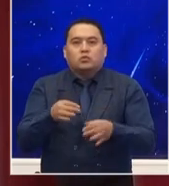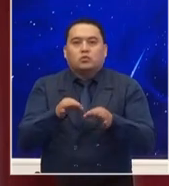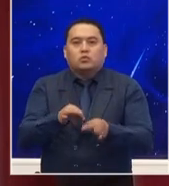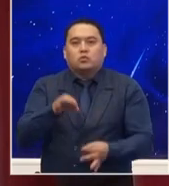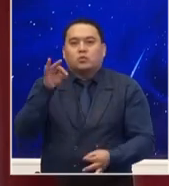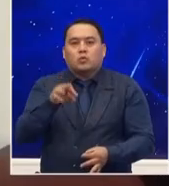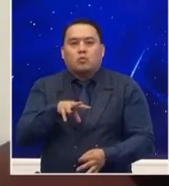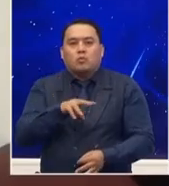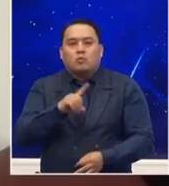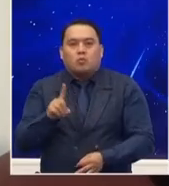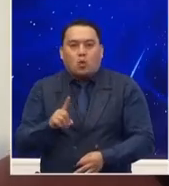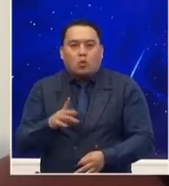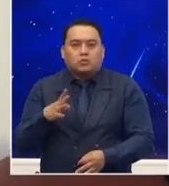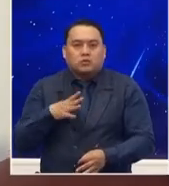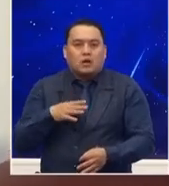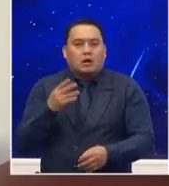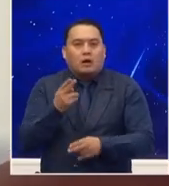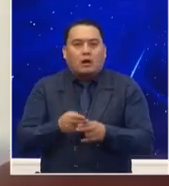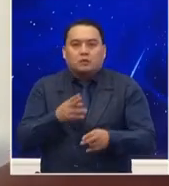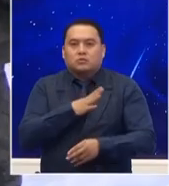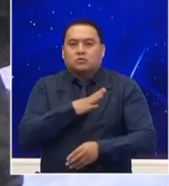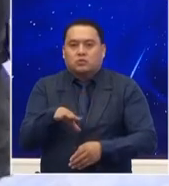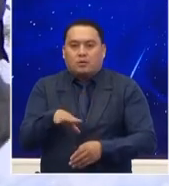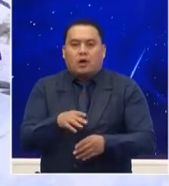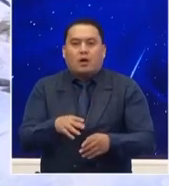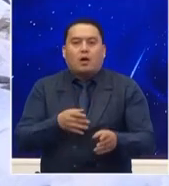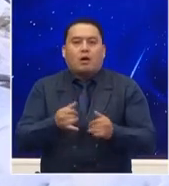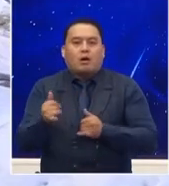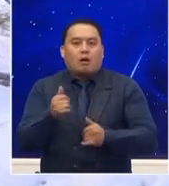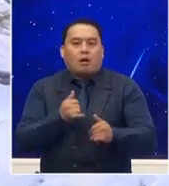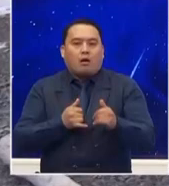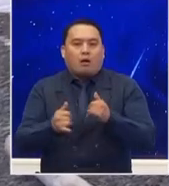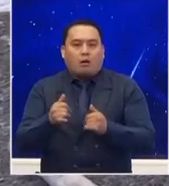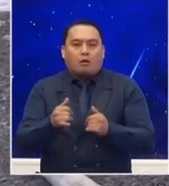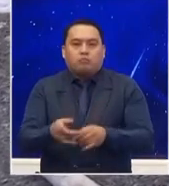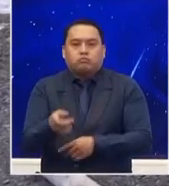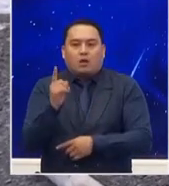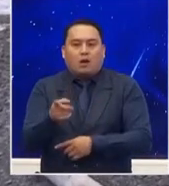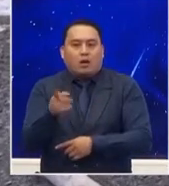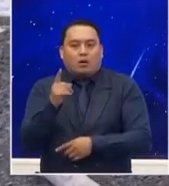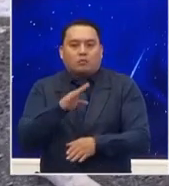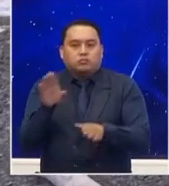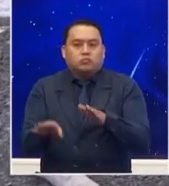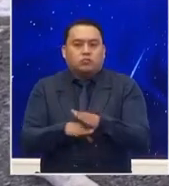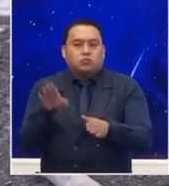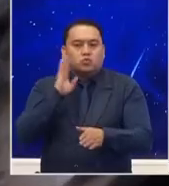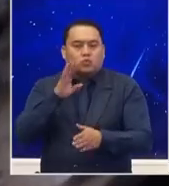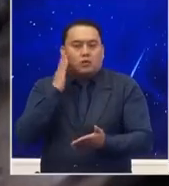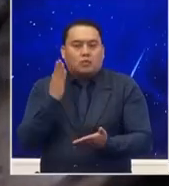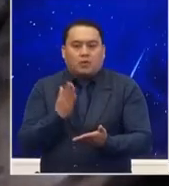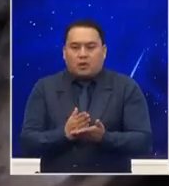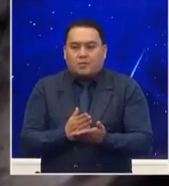мұз, қалыңдап қата қойған жоқ. Ауыл аймақта конки теппек болып, не балық аулаумақ болып су астына кетіп жататындар